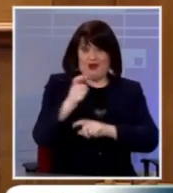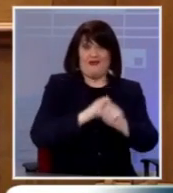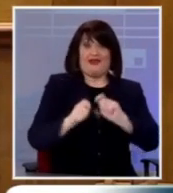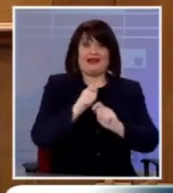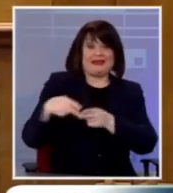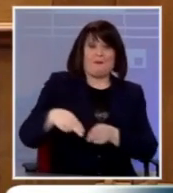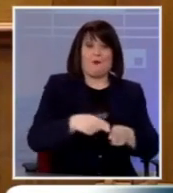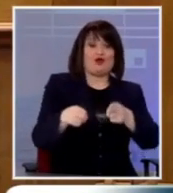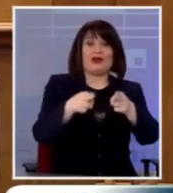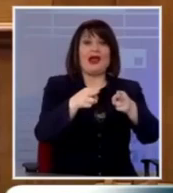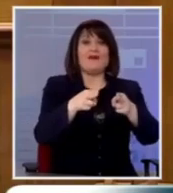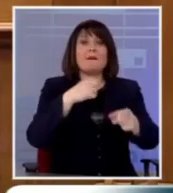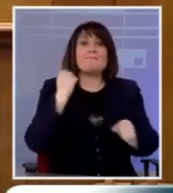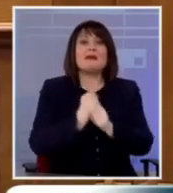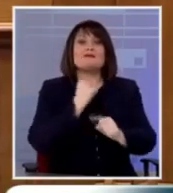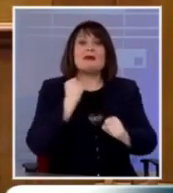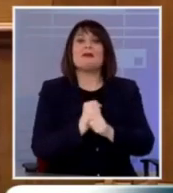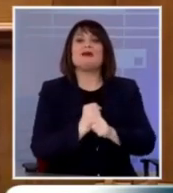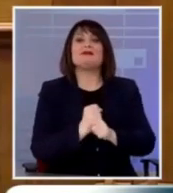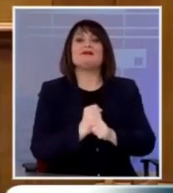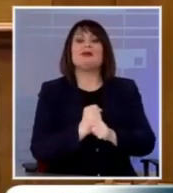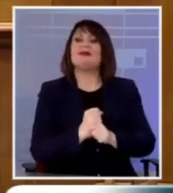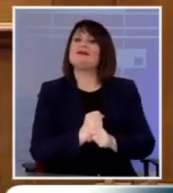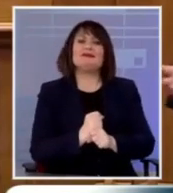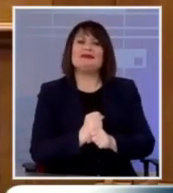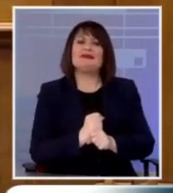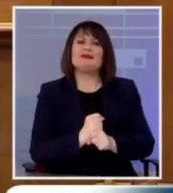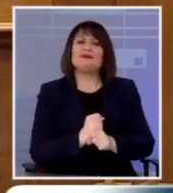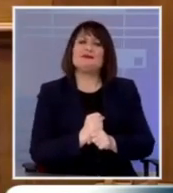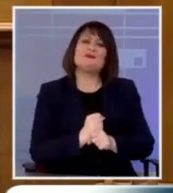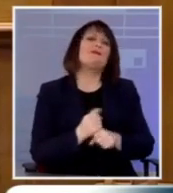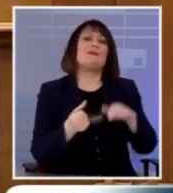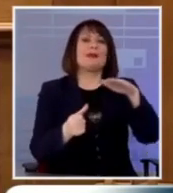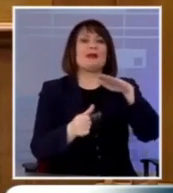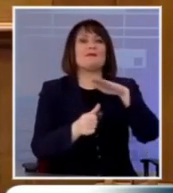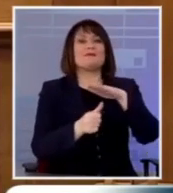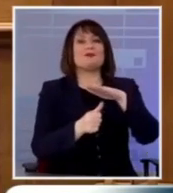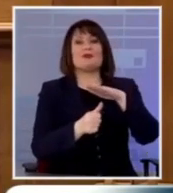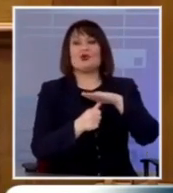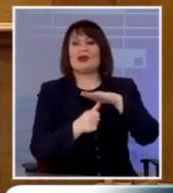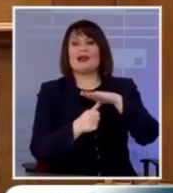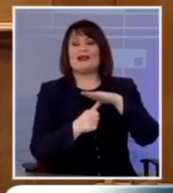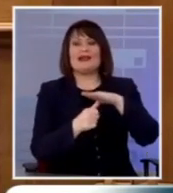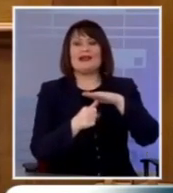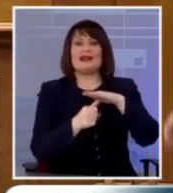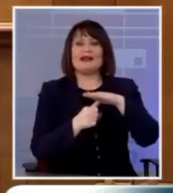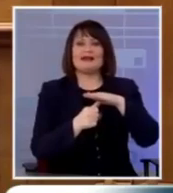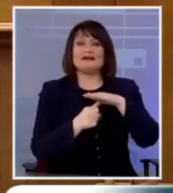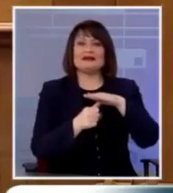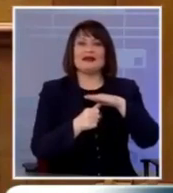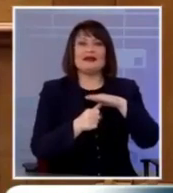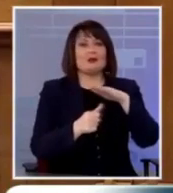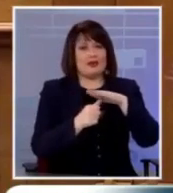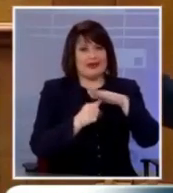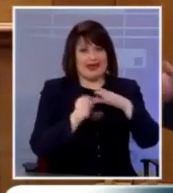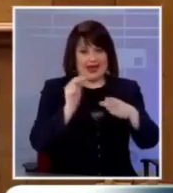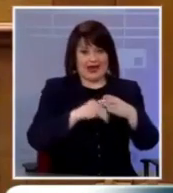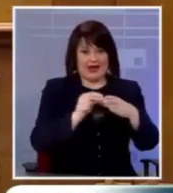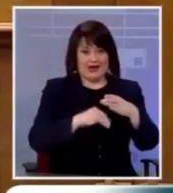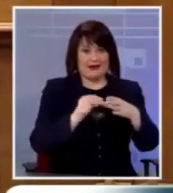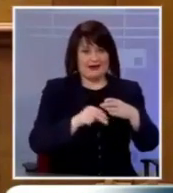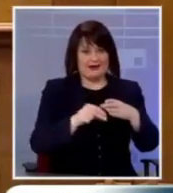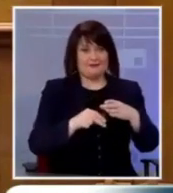οποίο επέμενε να μην προκύψουν μέσω των προεδρικών, της προεδρικής εκλογής, εκλογές, για να συνεχιστεί αυτή